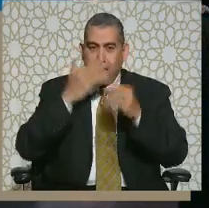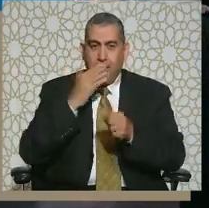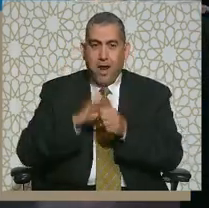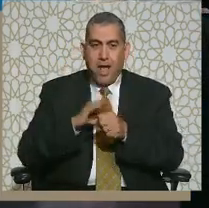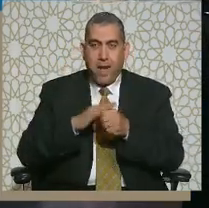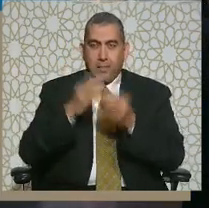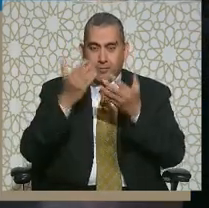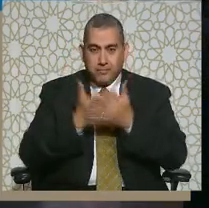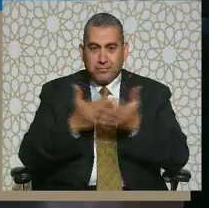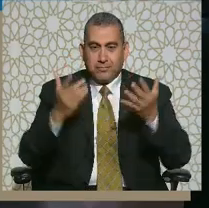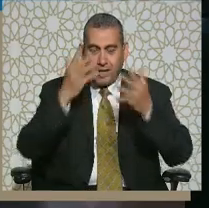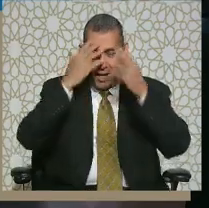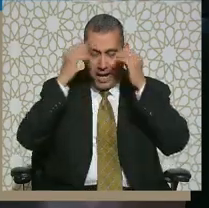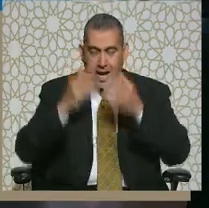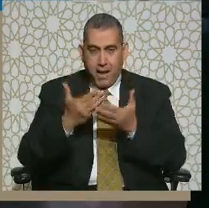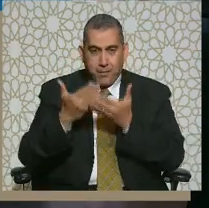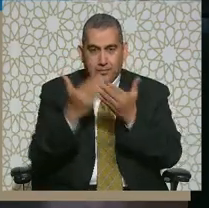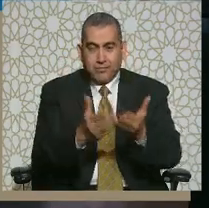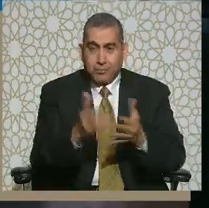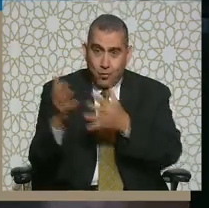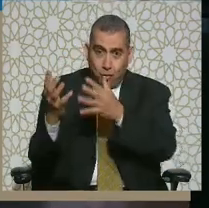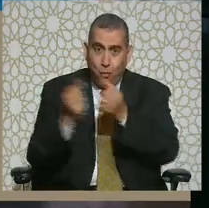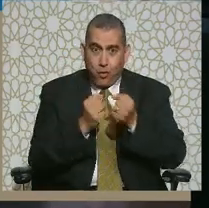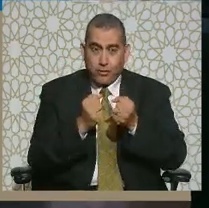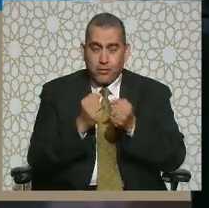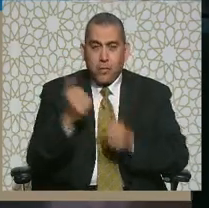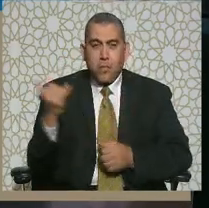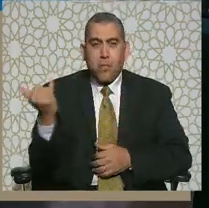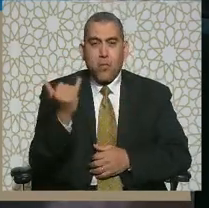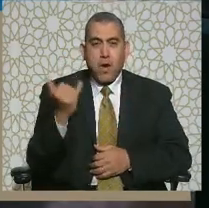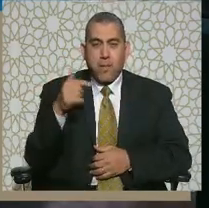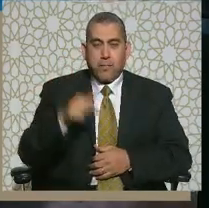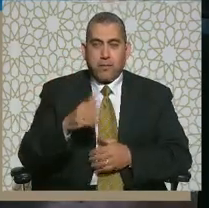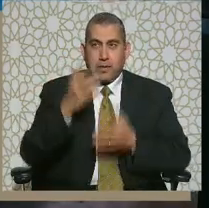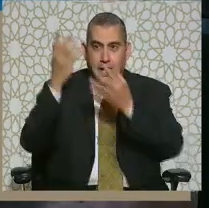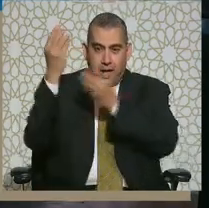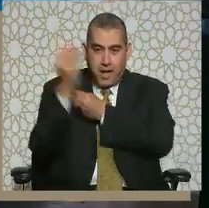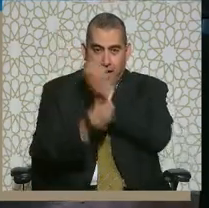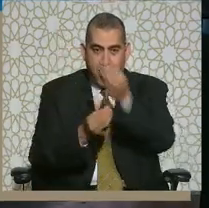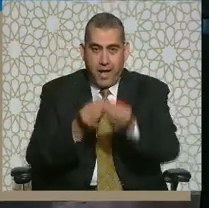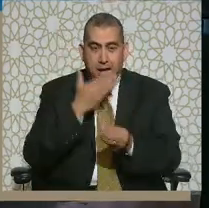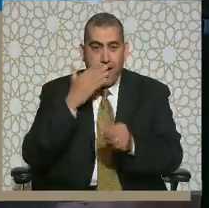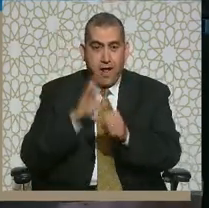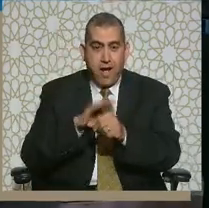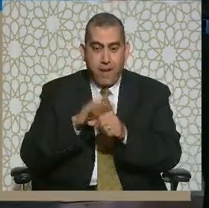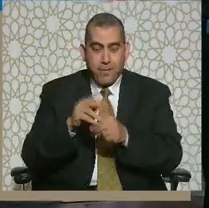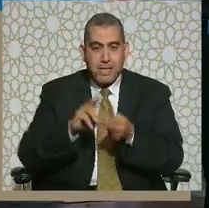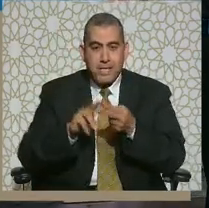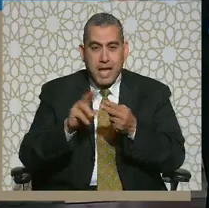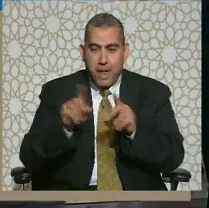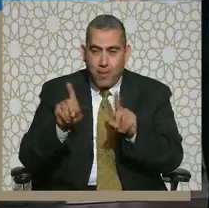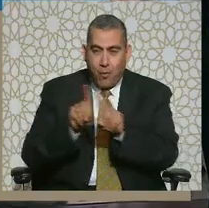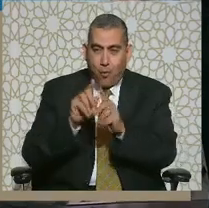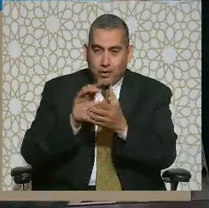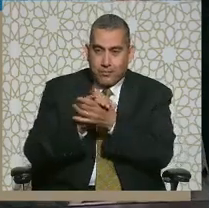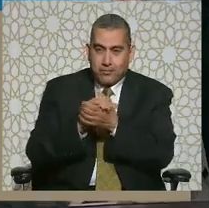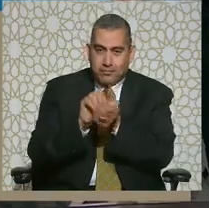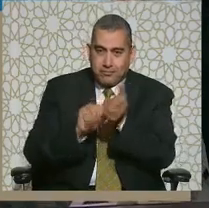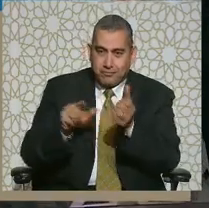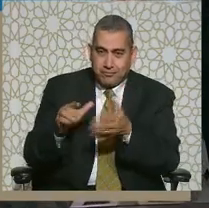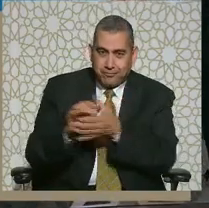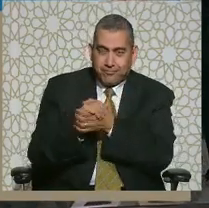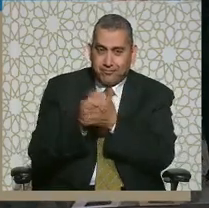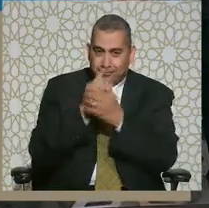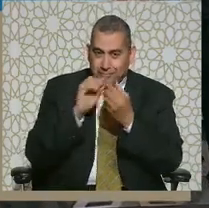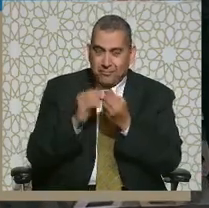نعمه نفحه تعرضوا ليها من اهم النفحات في شهر رمضان سلام الانس وتعالوا